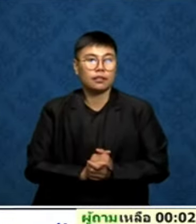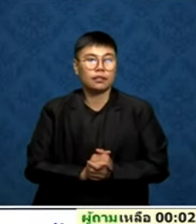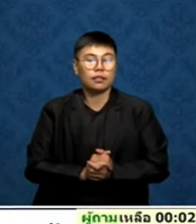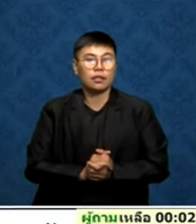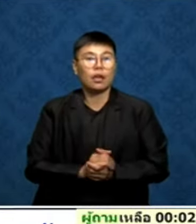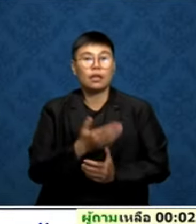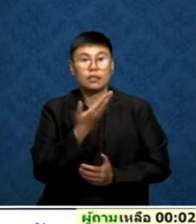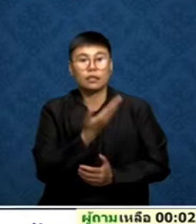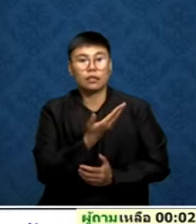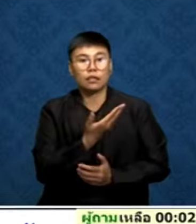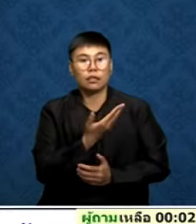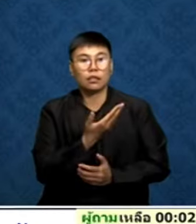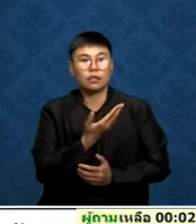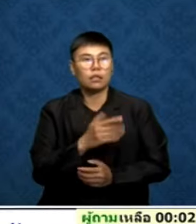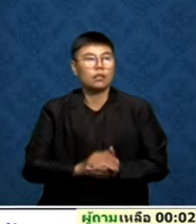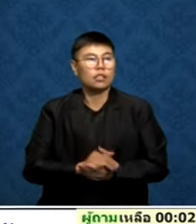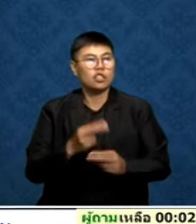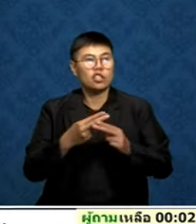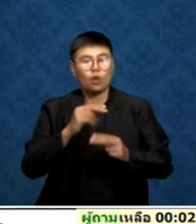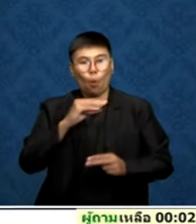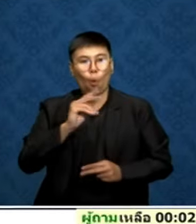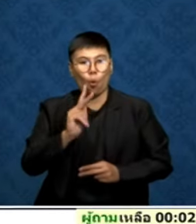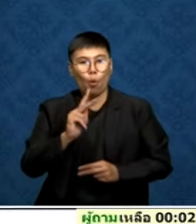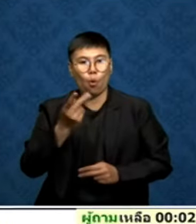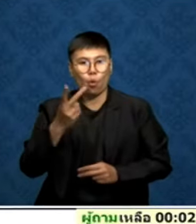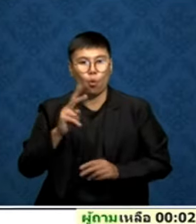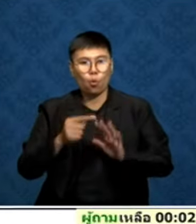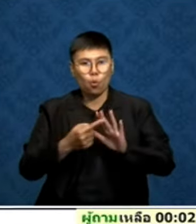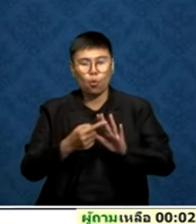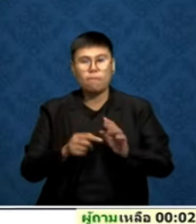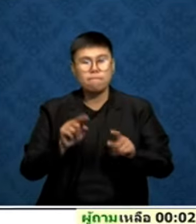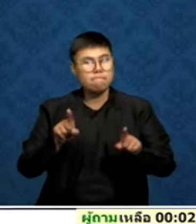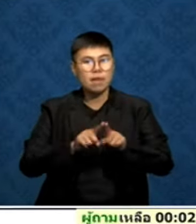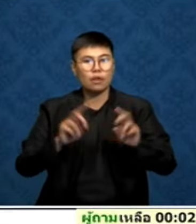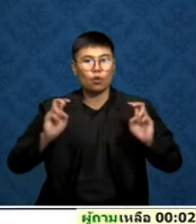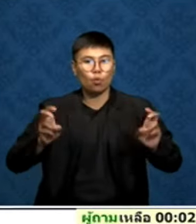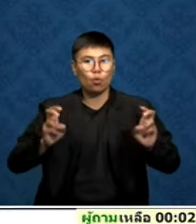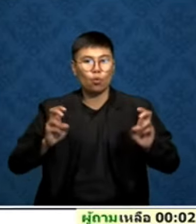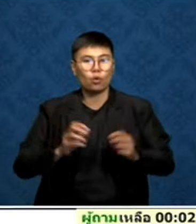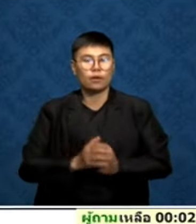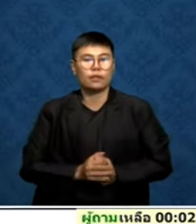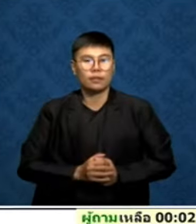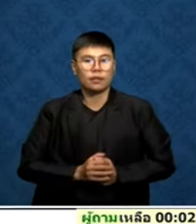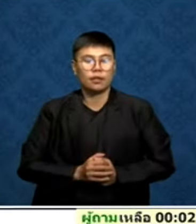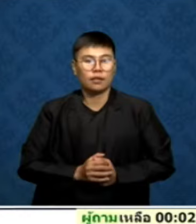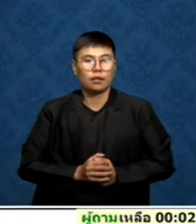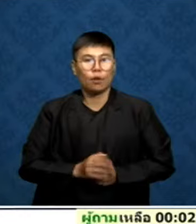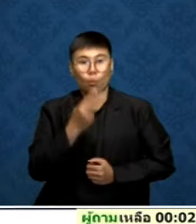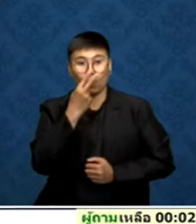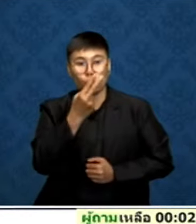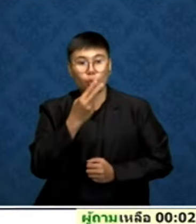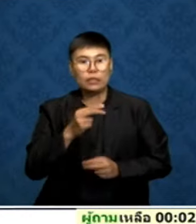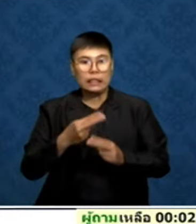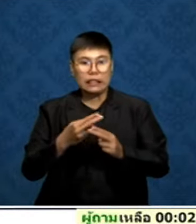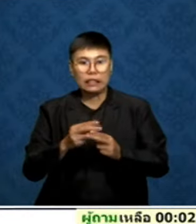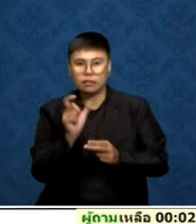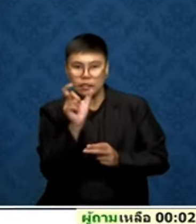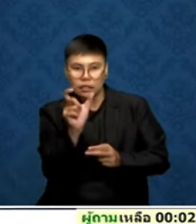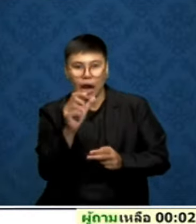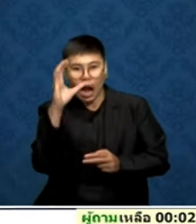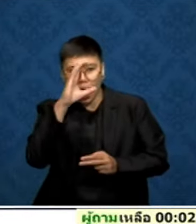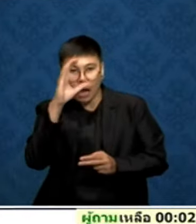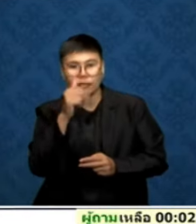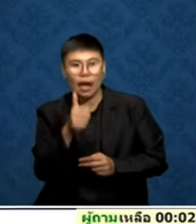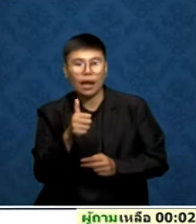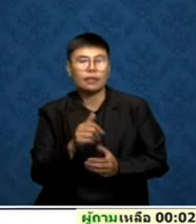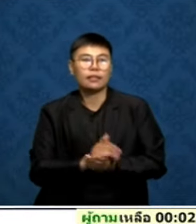ขอเรียกว่าโกคูครับชื่อเหมือนพระเอกดราก้อนบอลเลยนะครับแต่ออกเสียงคนละแบบพิมพ์คนละแบบนะครับลองไปเสิร์ชหาดูได้นะครับแต่น่าเสียดาย